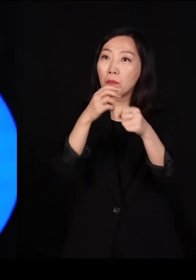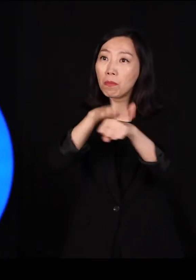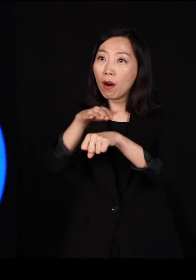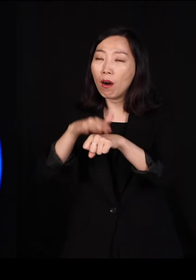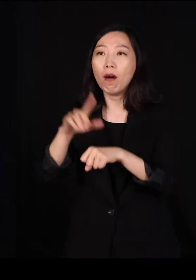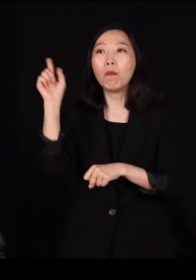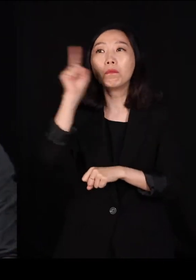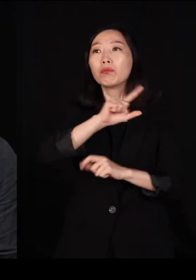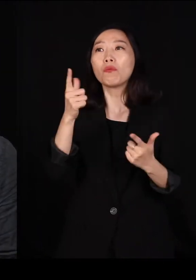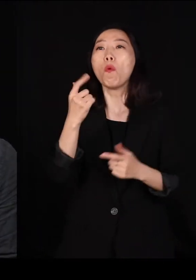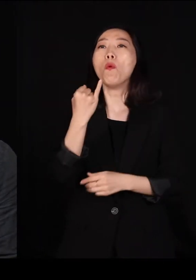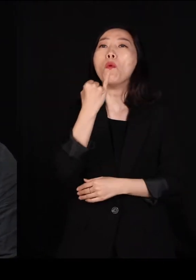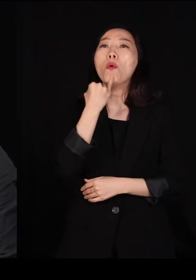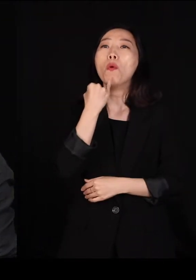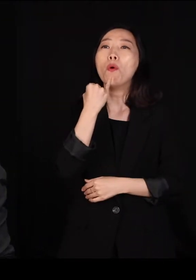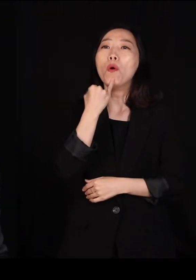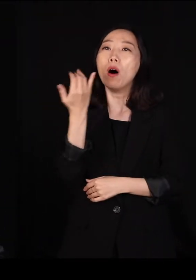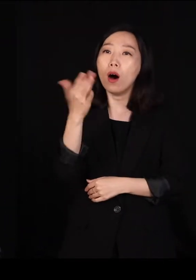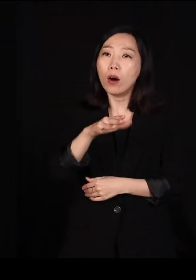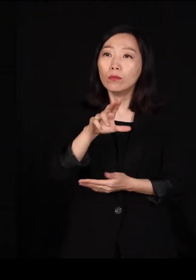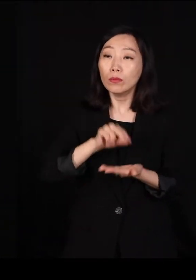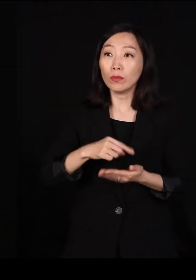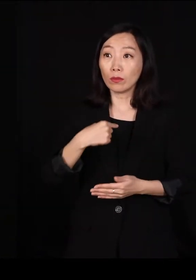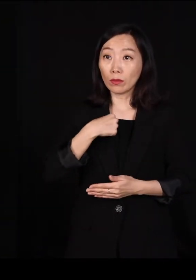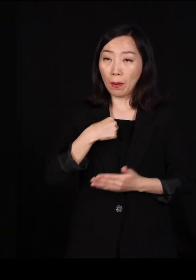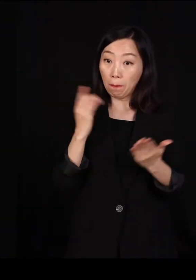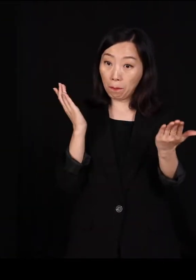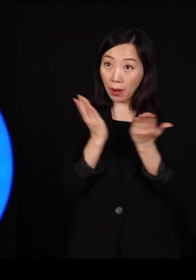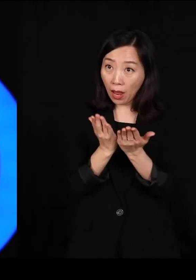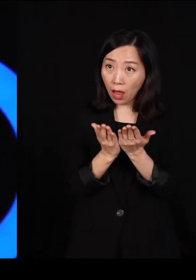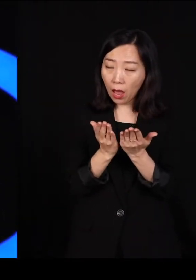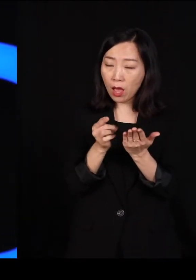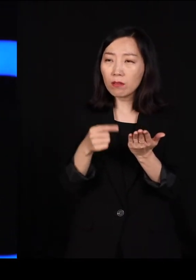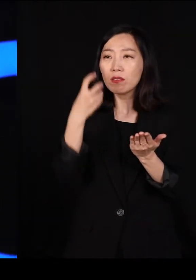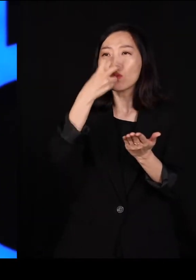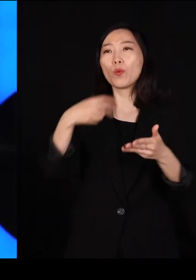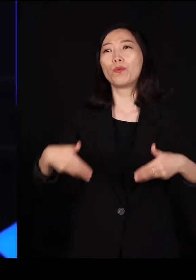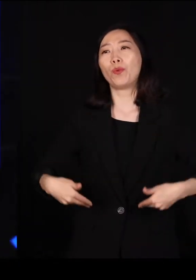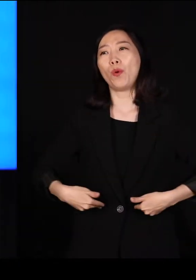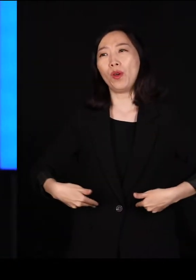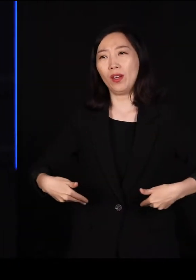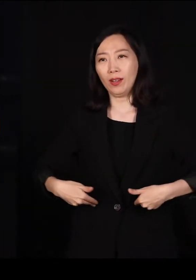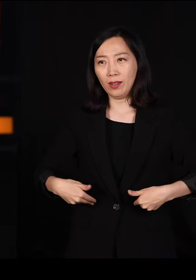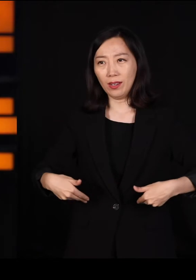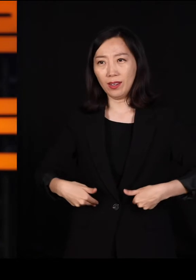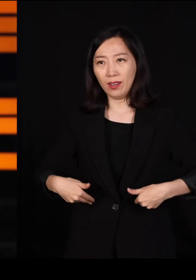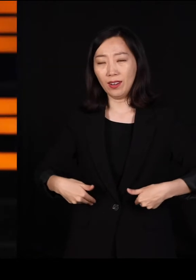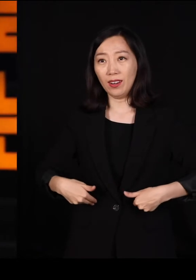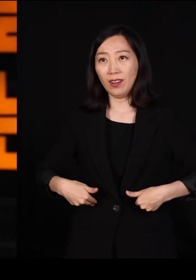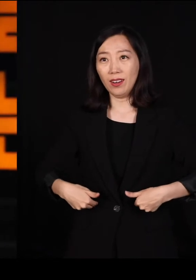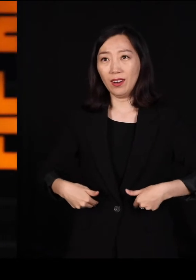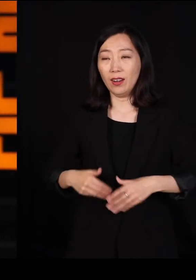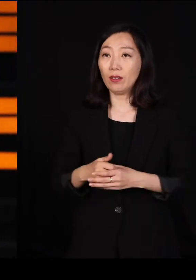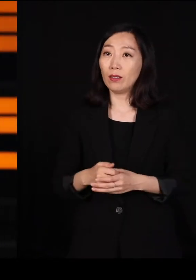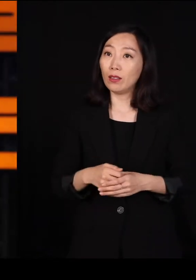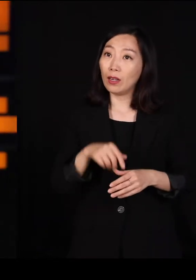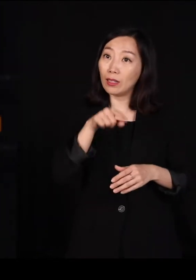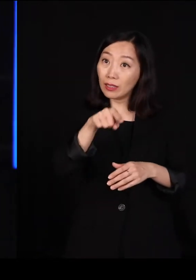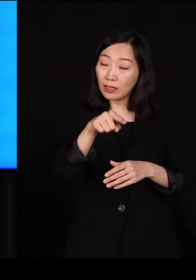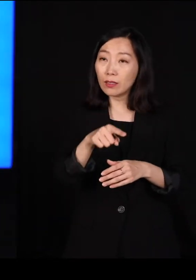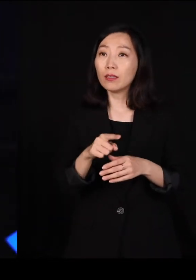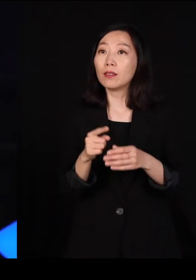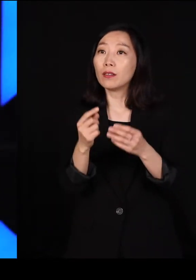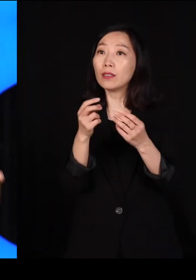수 없는데 근데 나랑 맞느냐를 좀 따질 필요가 있는 것 같아요. 이런 공식을